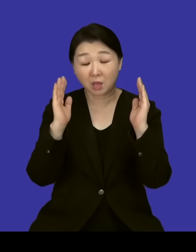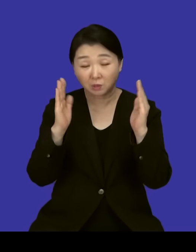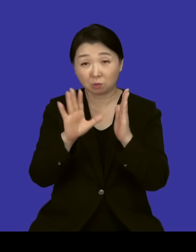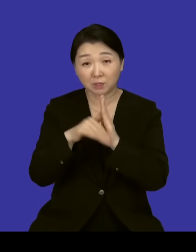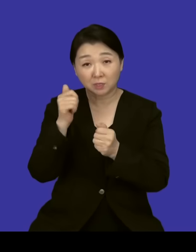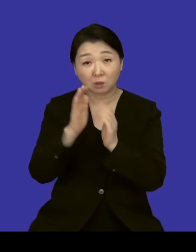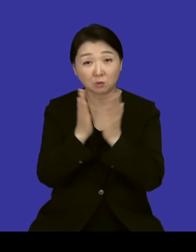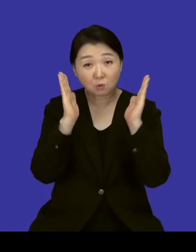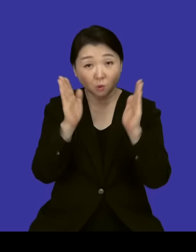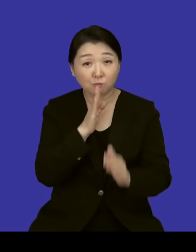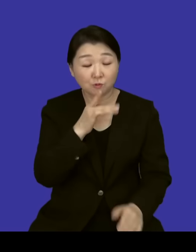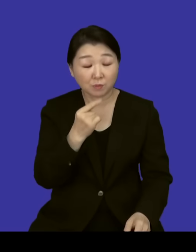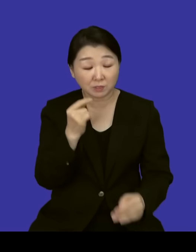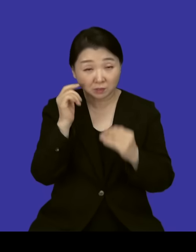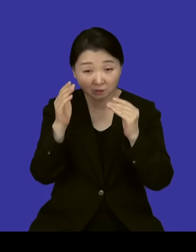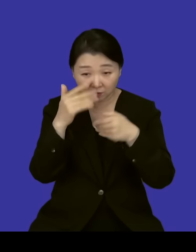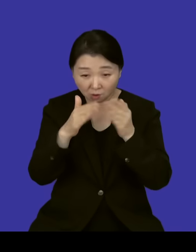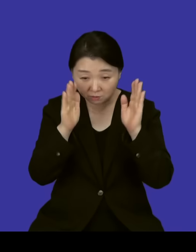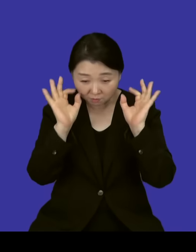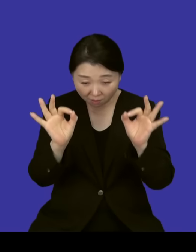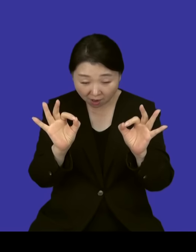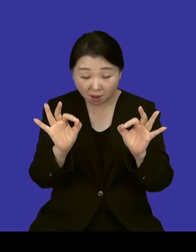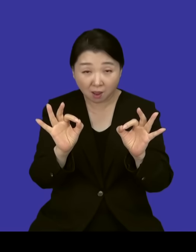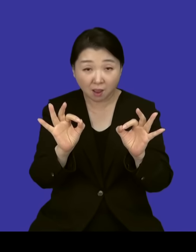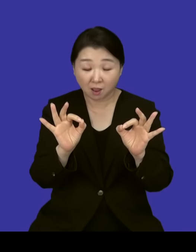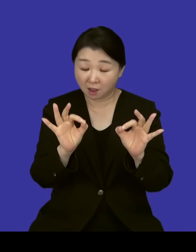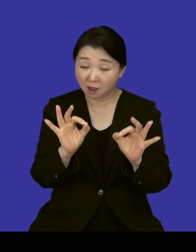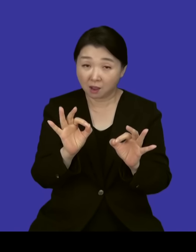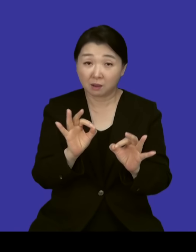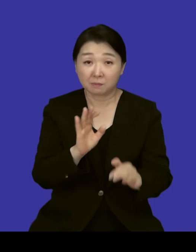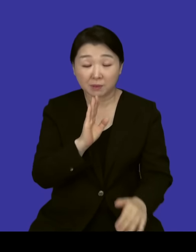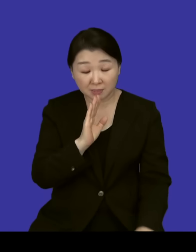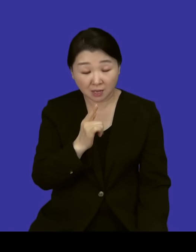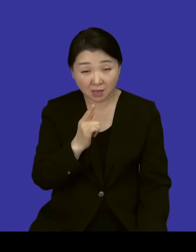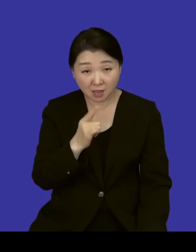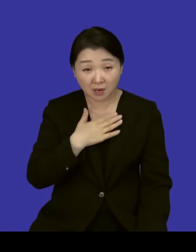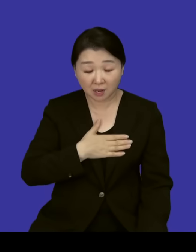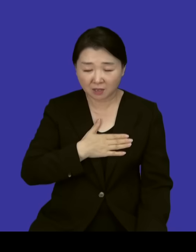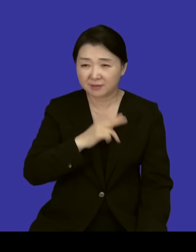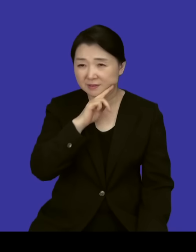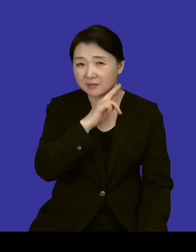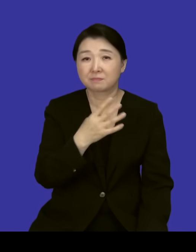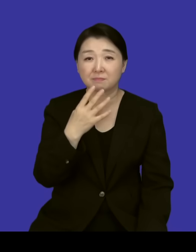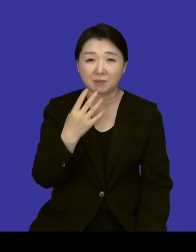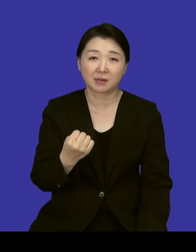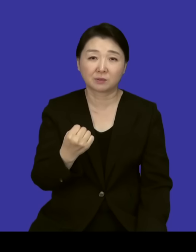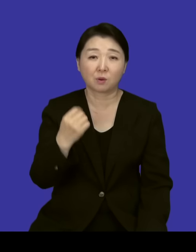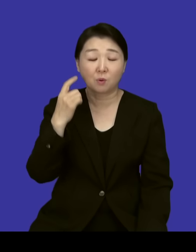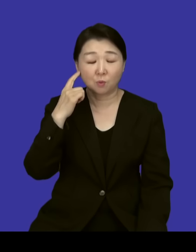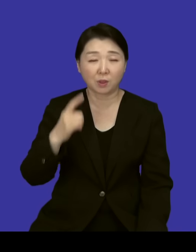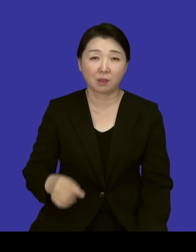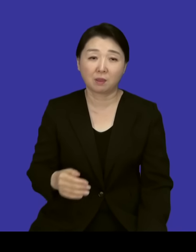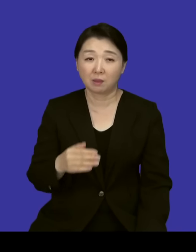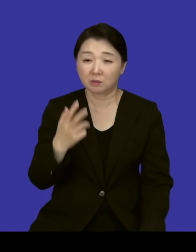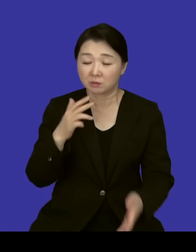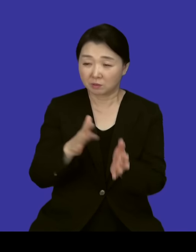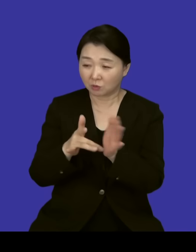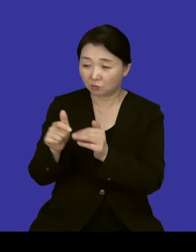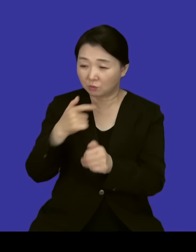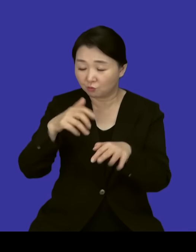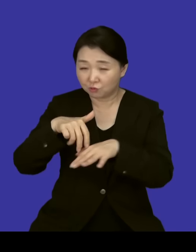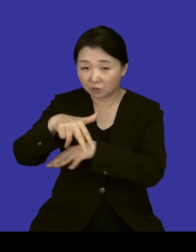좀 성경이 좀 와닿던가요? 말씀이 그 당시에. 그 의심이 너무 많았었죠, 저는. 네. 예수님이 무리를 걷고 예.